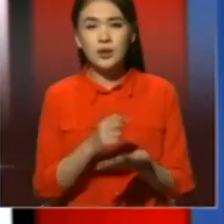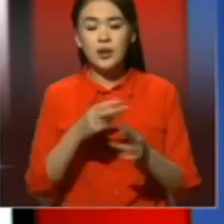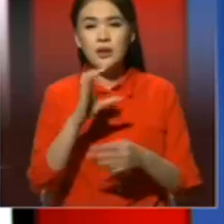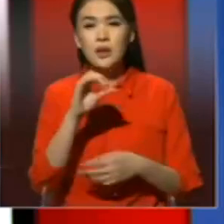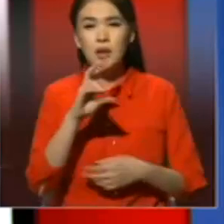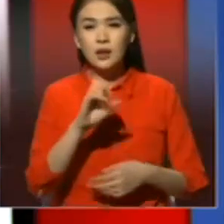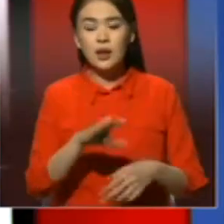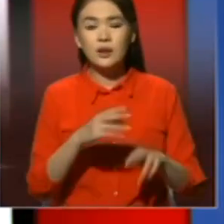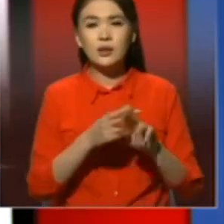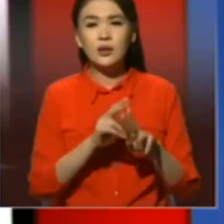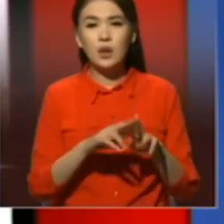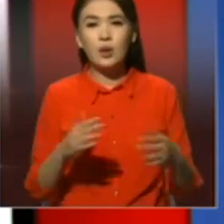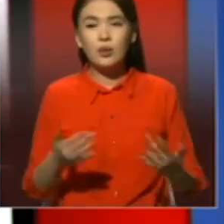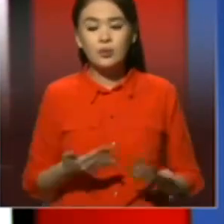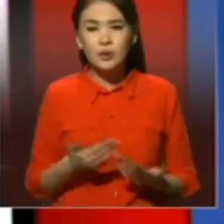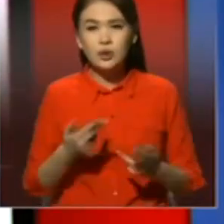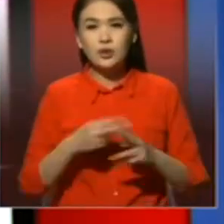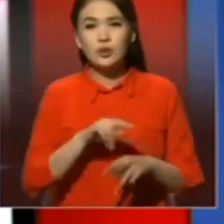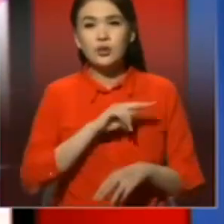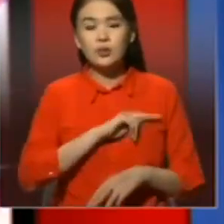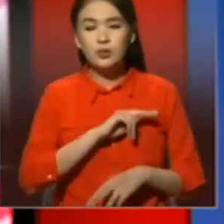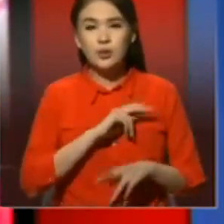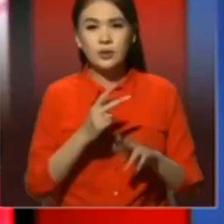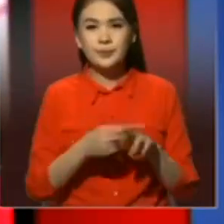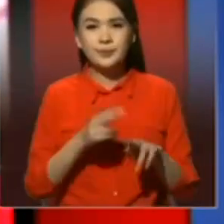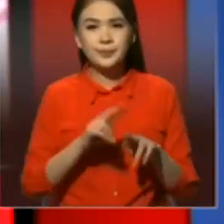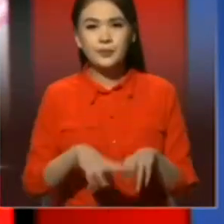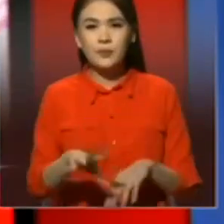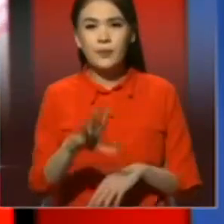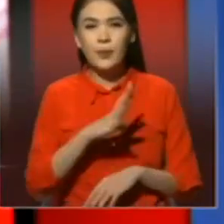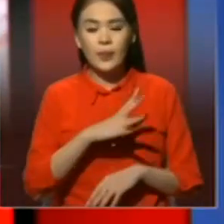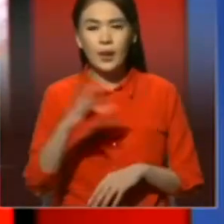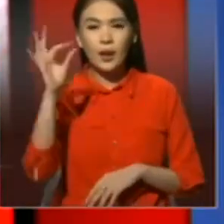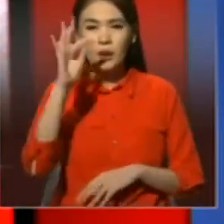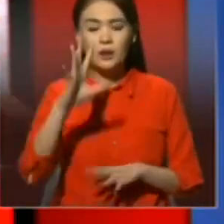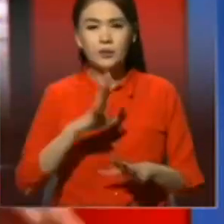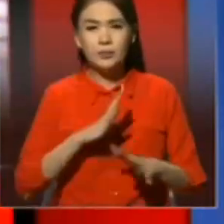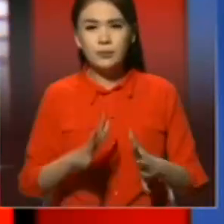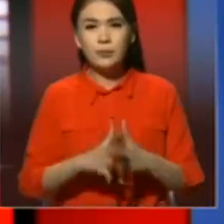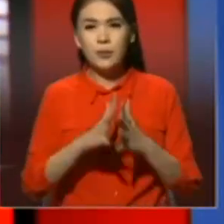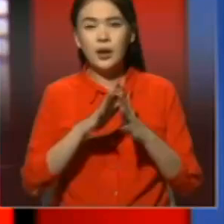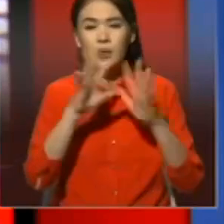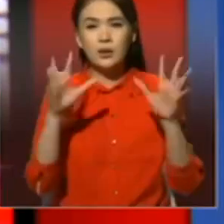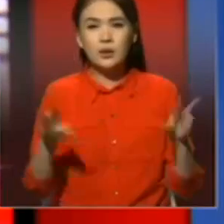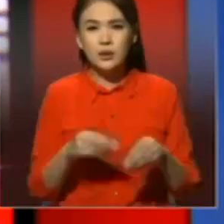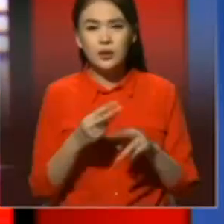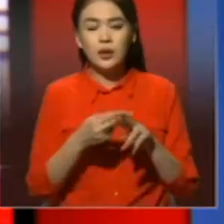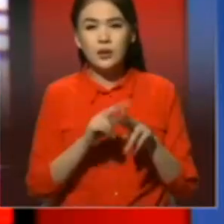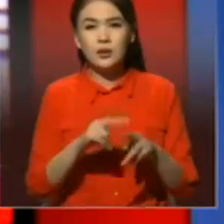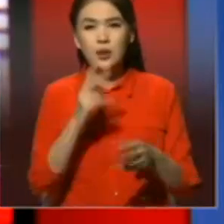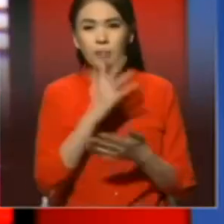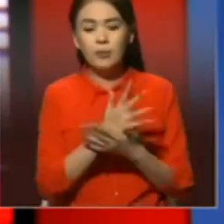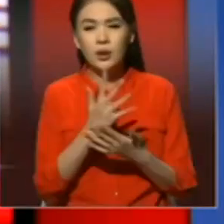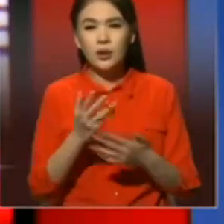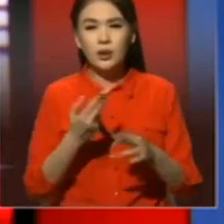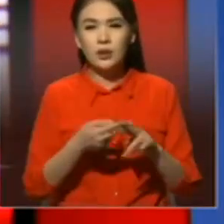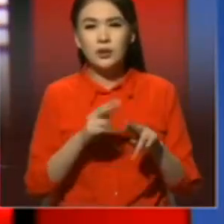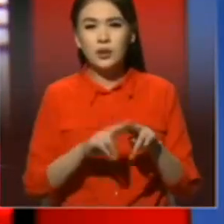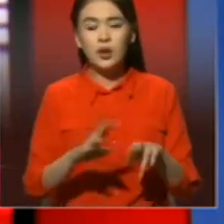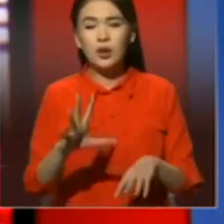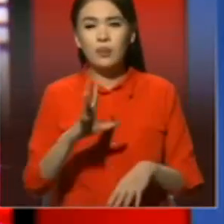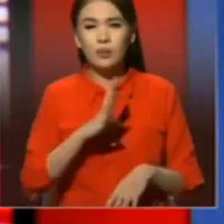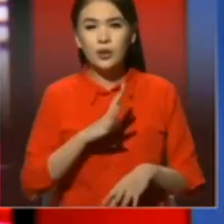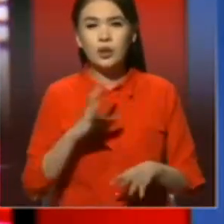сенат өңірлермен жұмыс істейді. Ал бізде этностың өкілдері, ассамблеяның мүшелері барлығы өңірлерде. Солармен тікелей байланысқа шығу